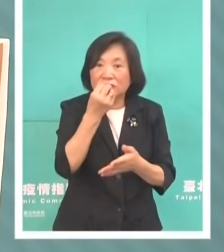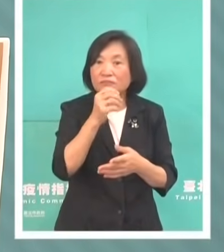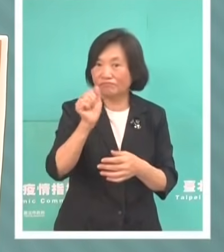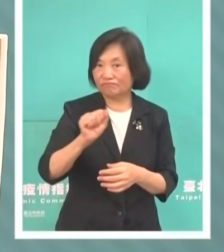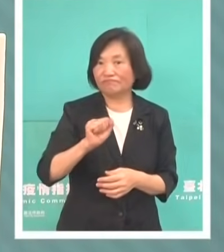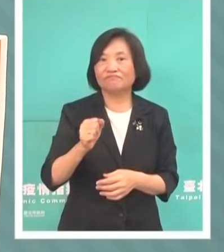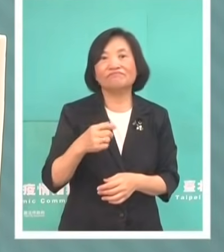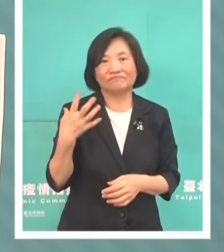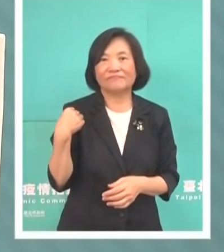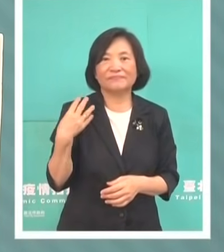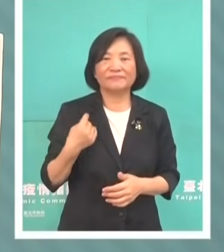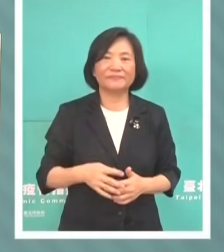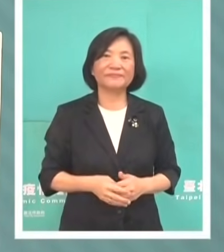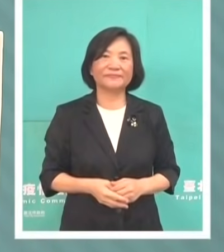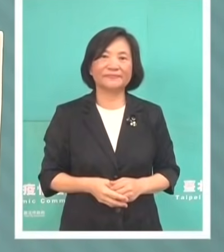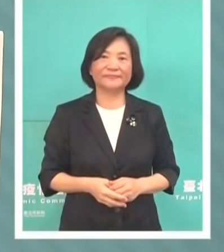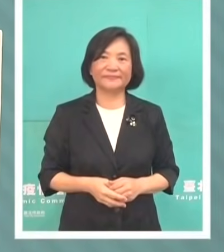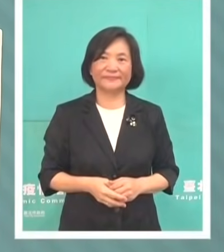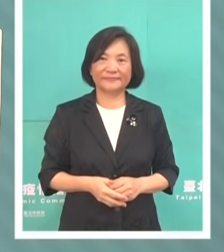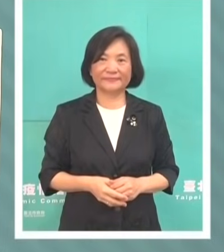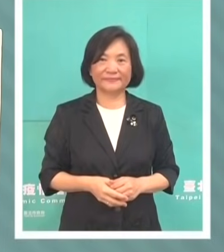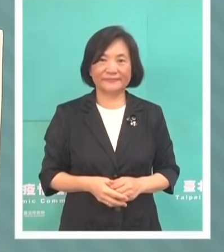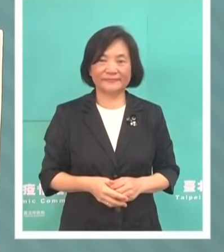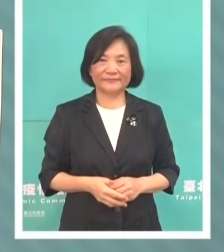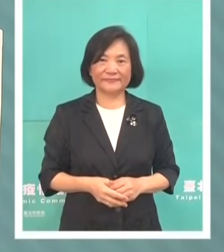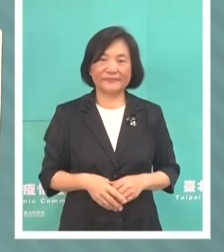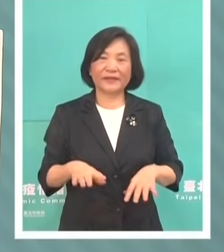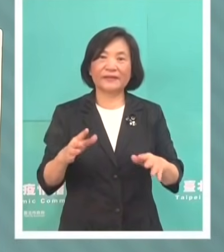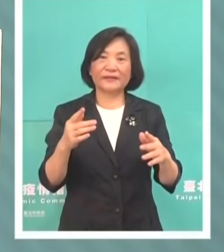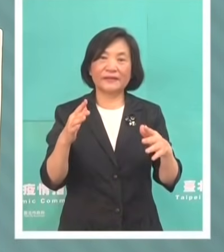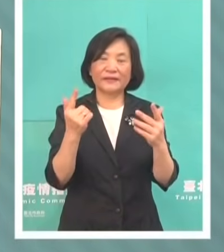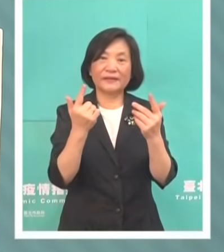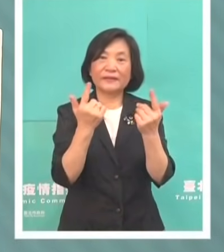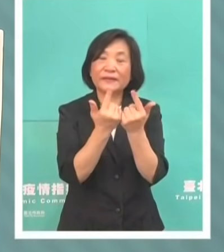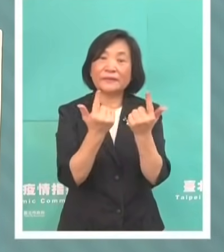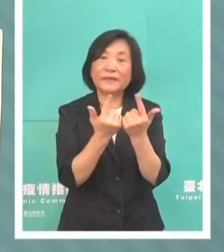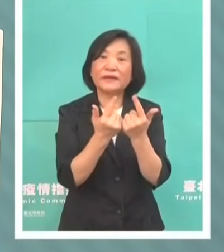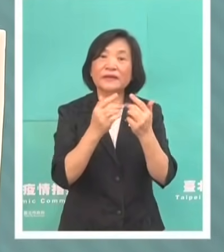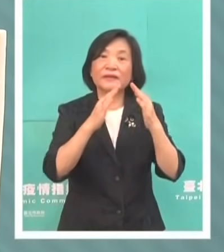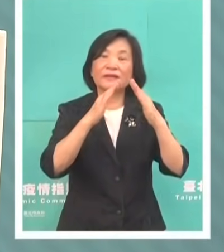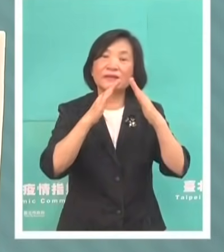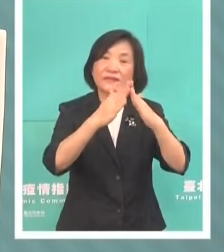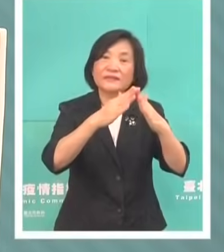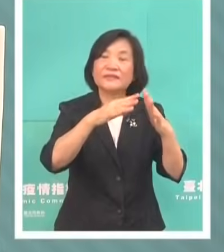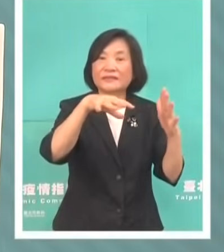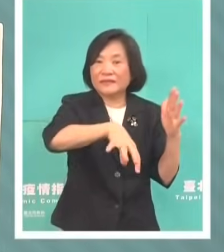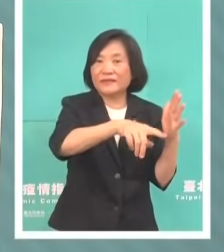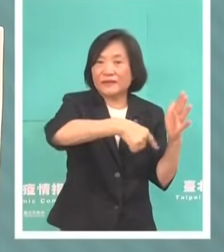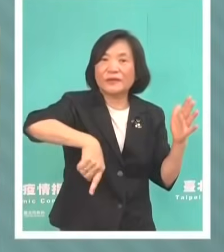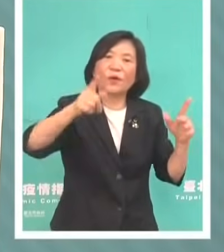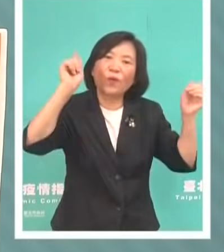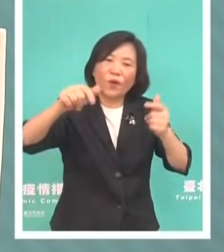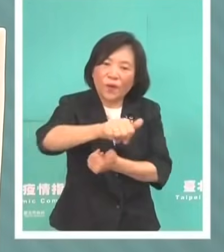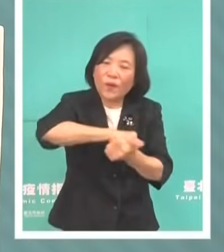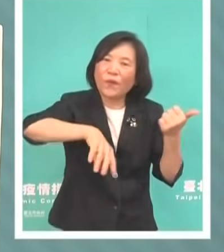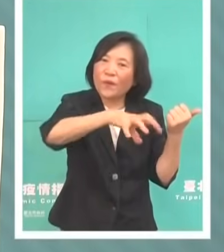哈。那台北市造说的哈，国运动公园，反正原则上